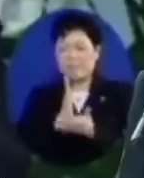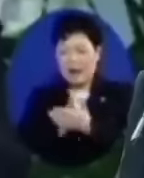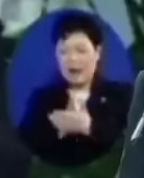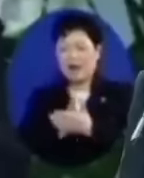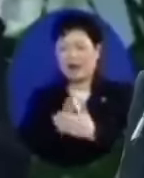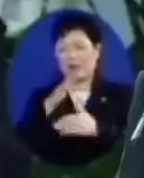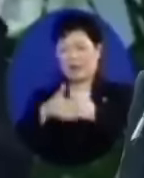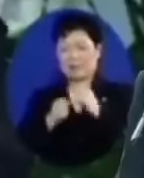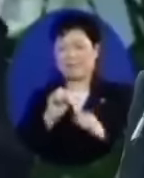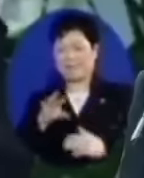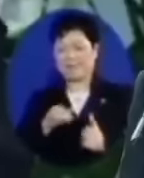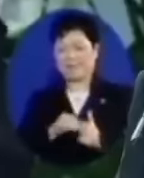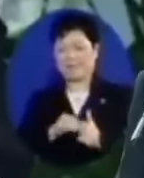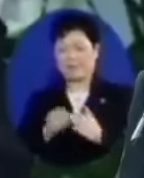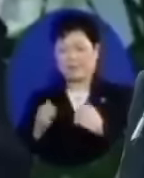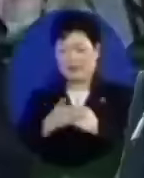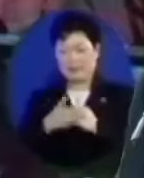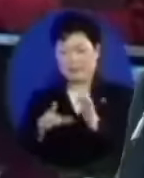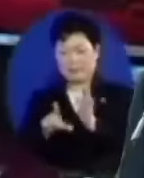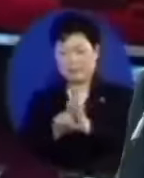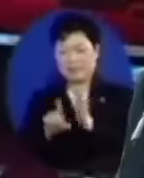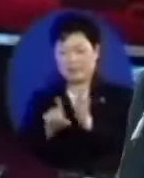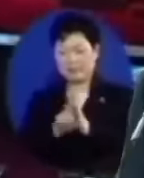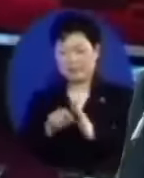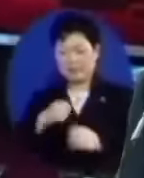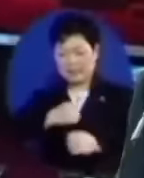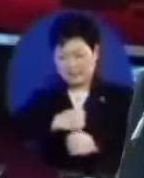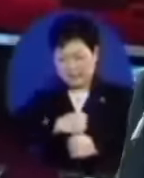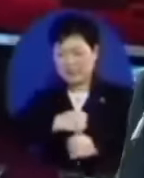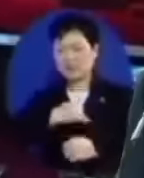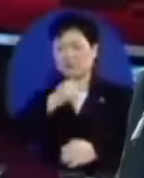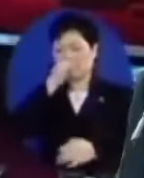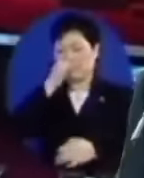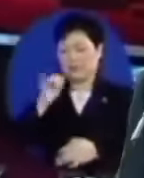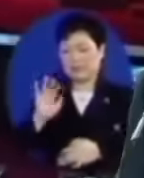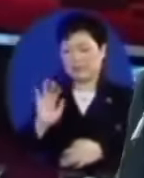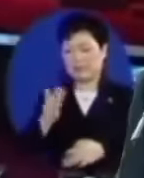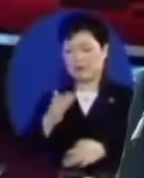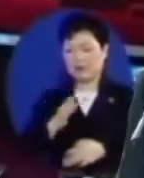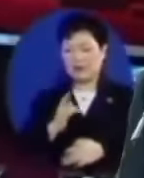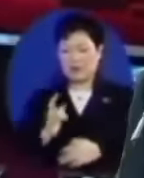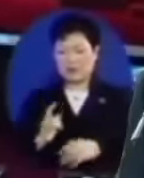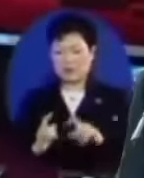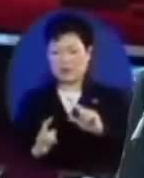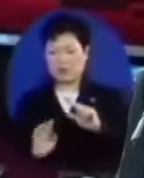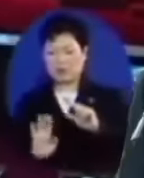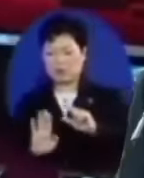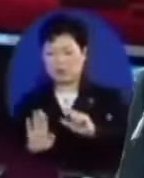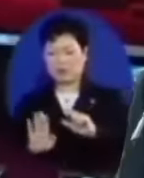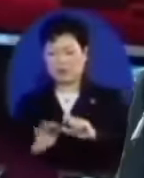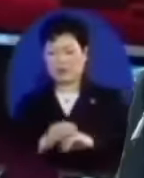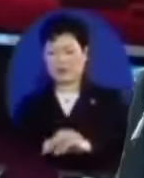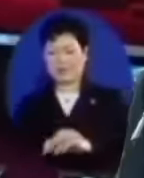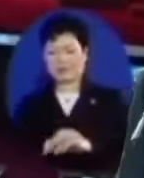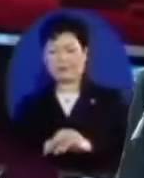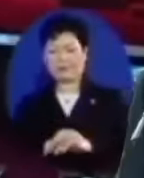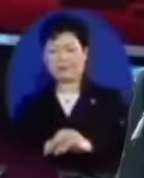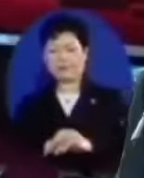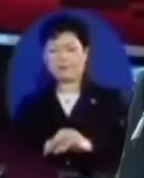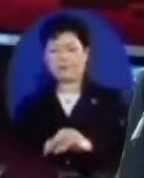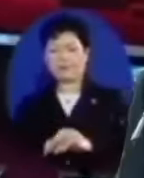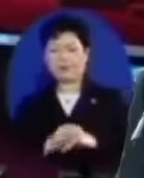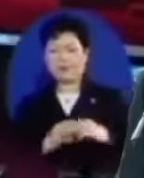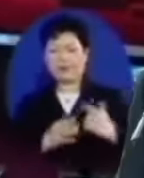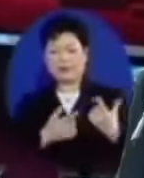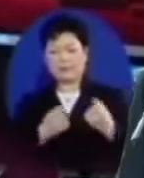것입니다. 그러므로 우리는 믿음을 지킬 수가 있게 되는 것입니다. 고린도후서 11장 23절에서 33절은 이렇게